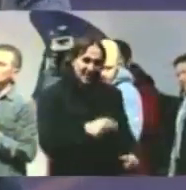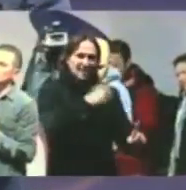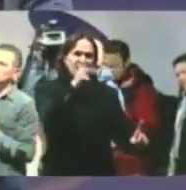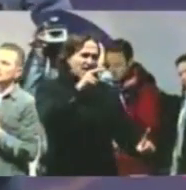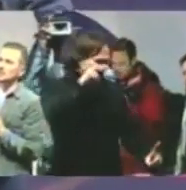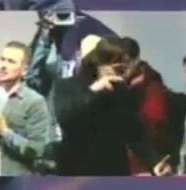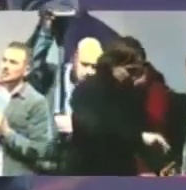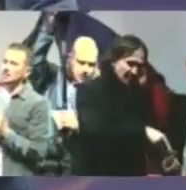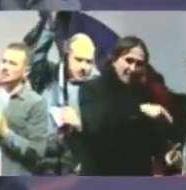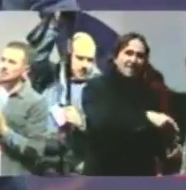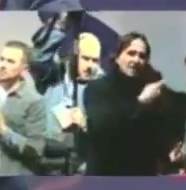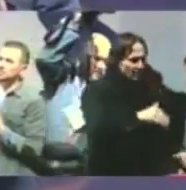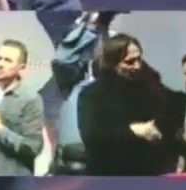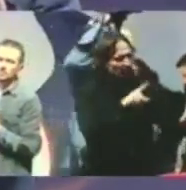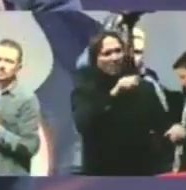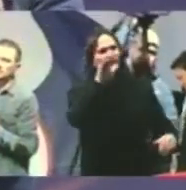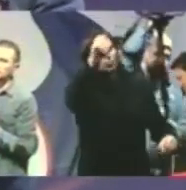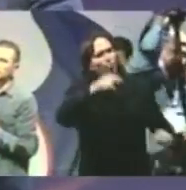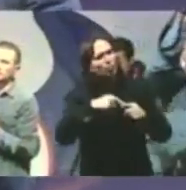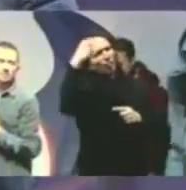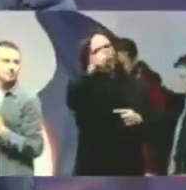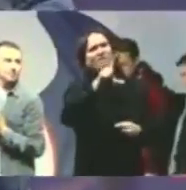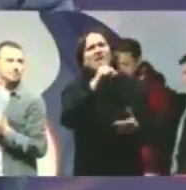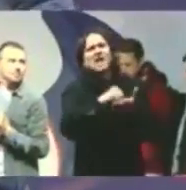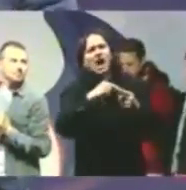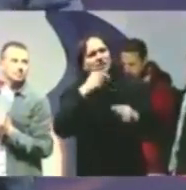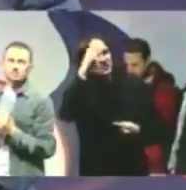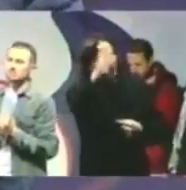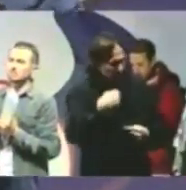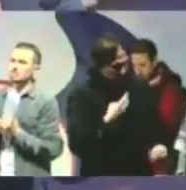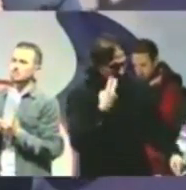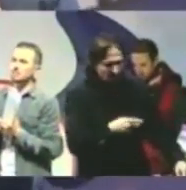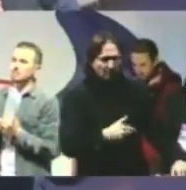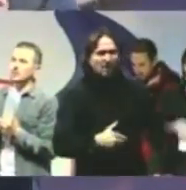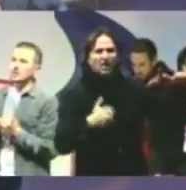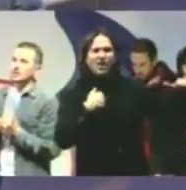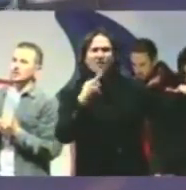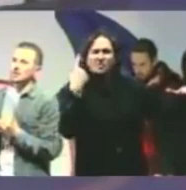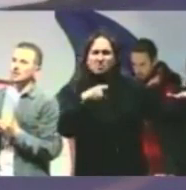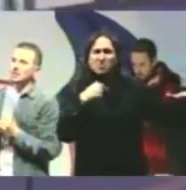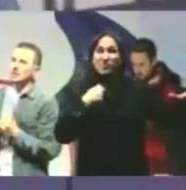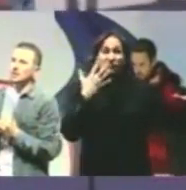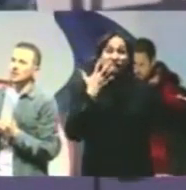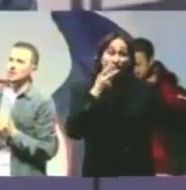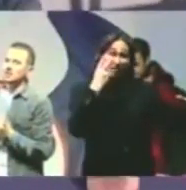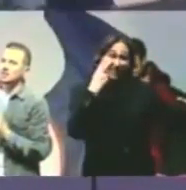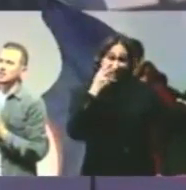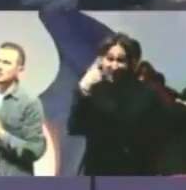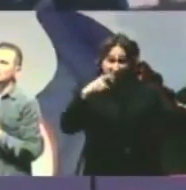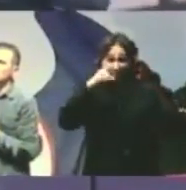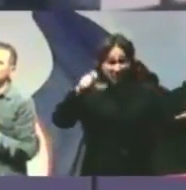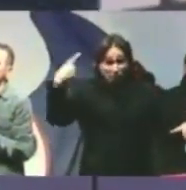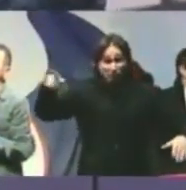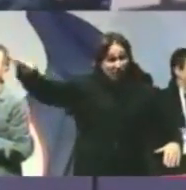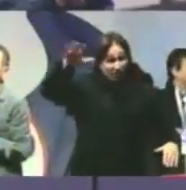a loro tra 20 anni, al futuro, se volete avere ancora figli, casini, questa gente qui, oppure delle persone oneste,